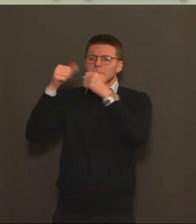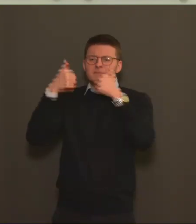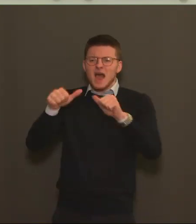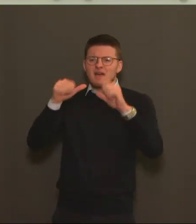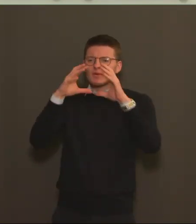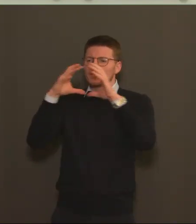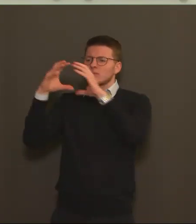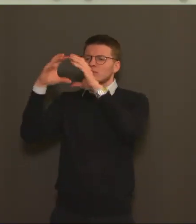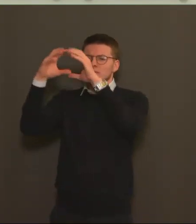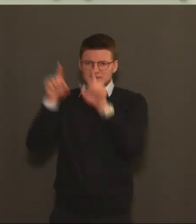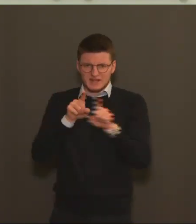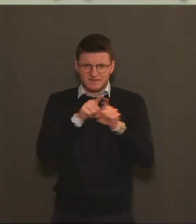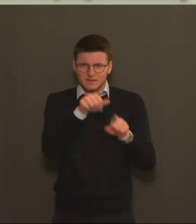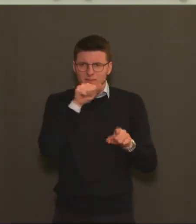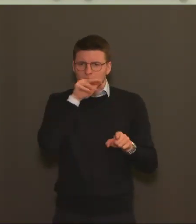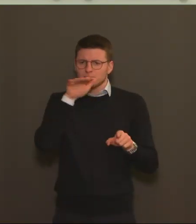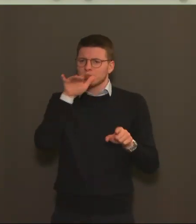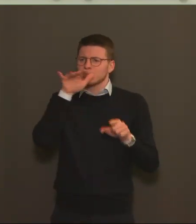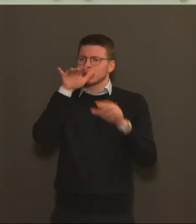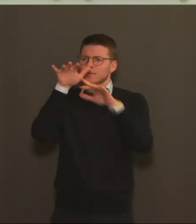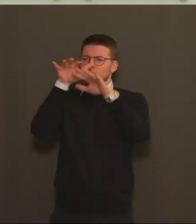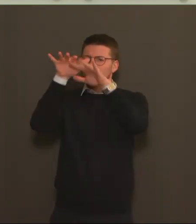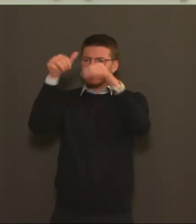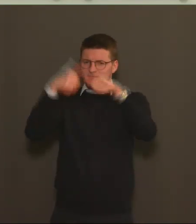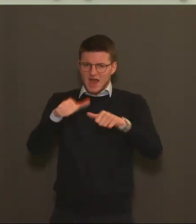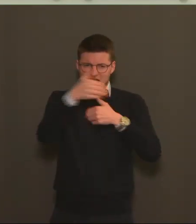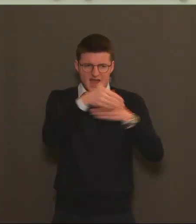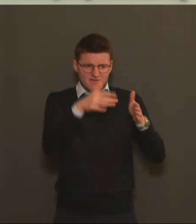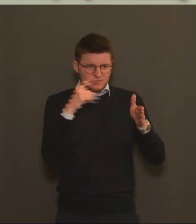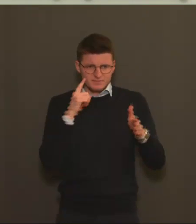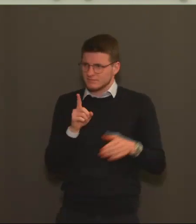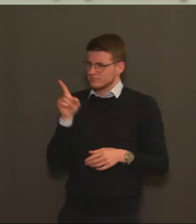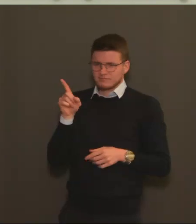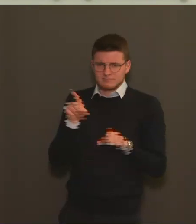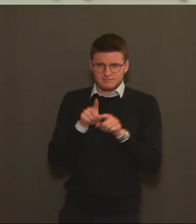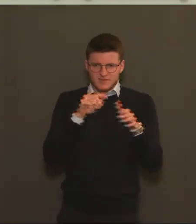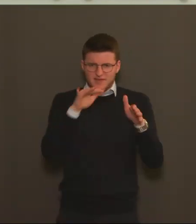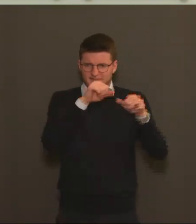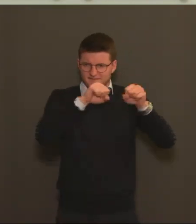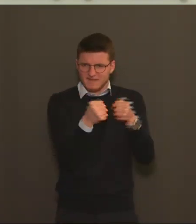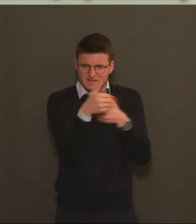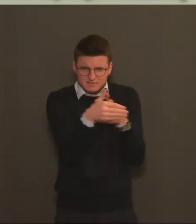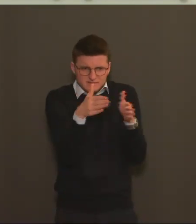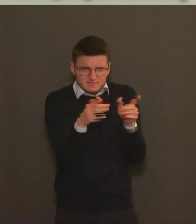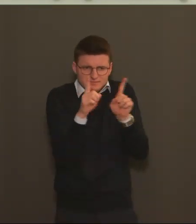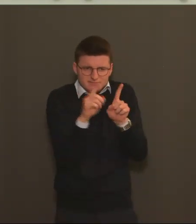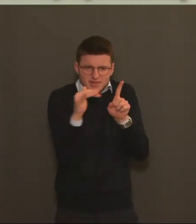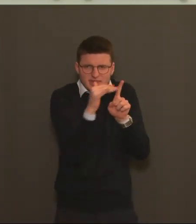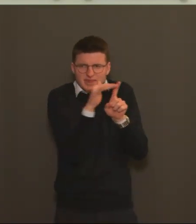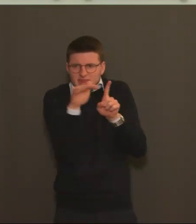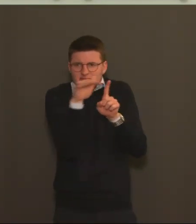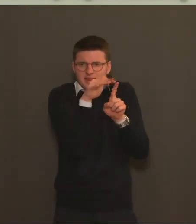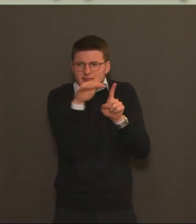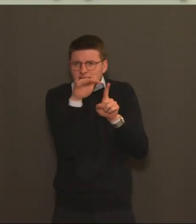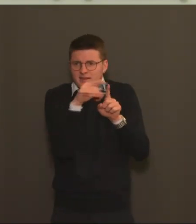van de meest ideale manieren om iemand te besmetten. 2 mensen zitten naast elkaar. 1 persoon draait het hoofd om de